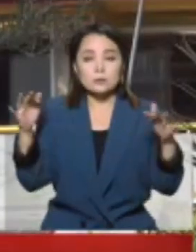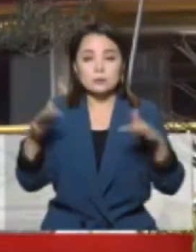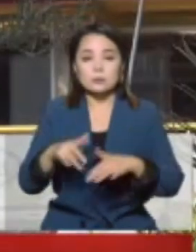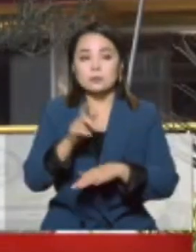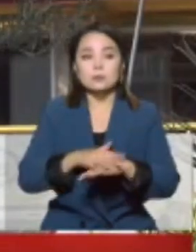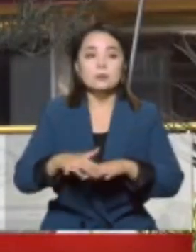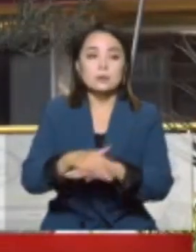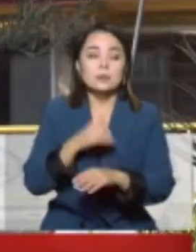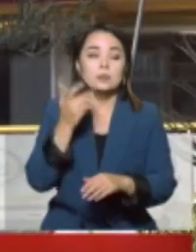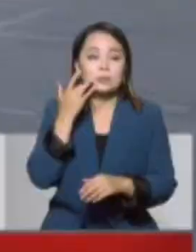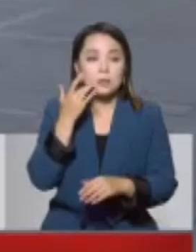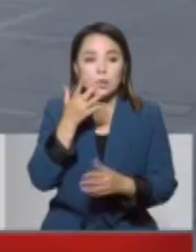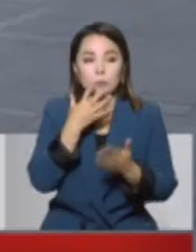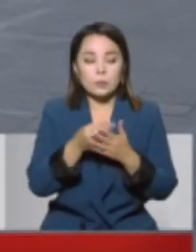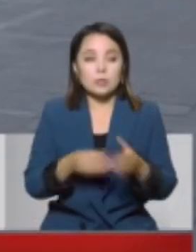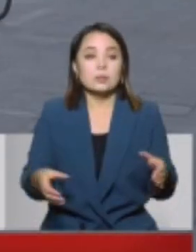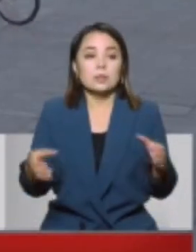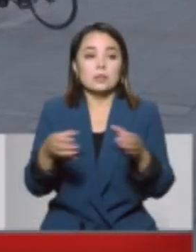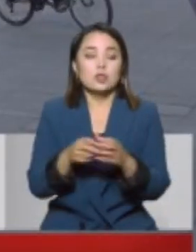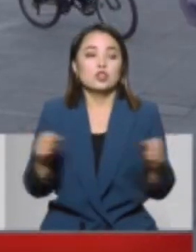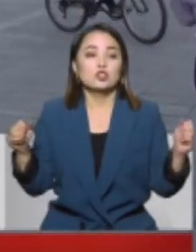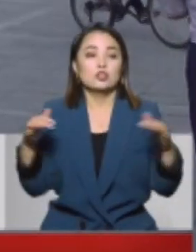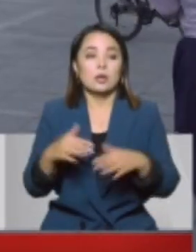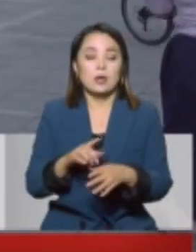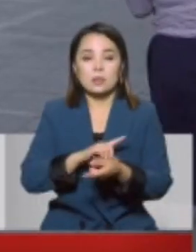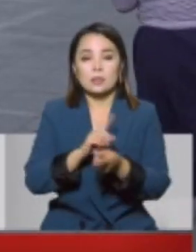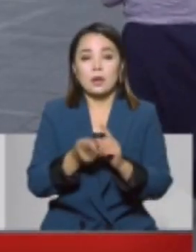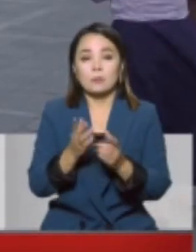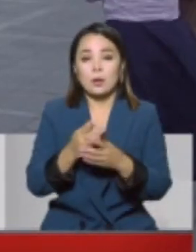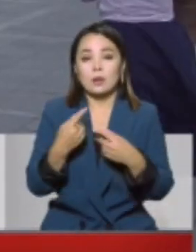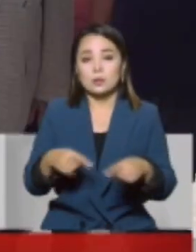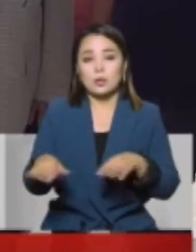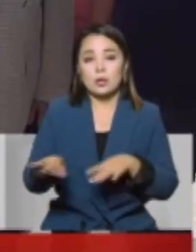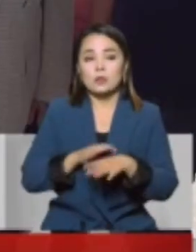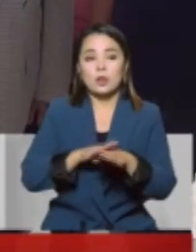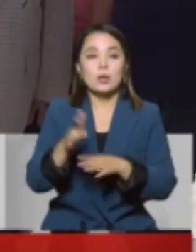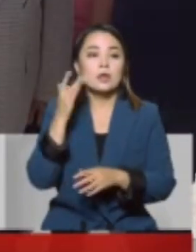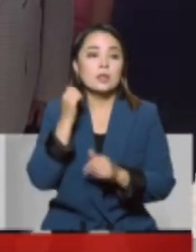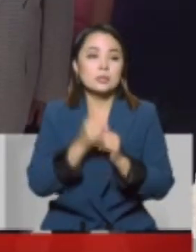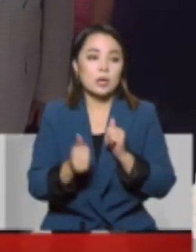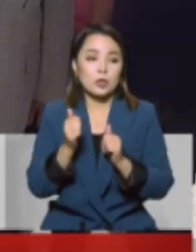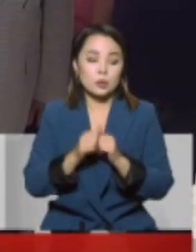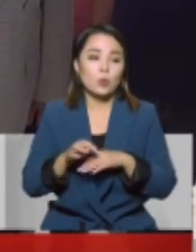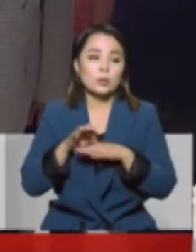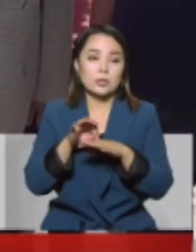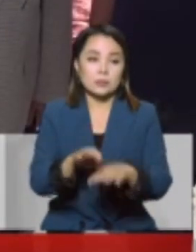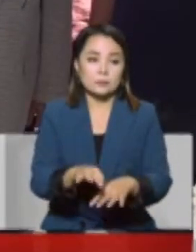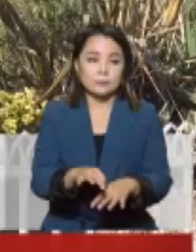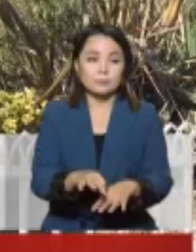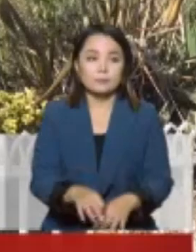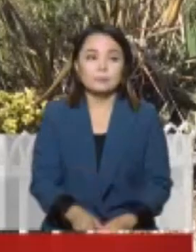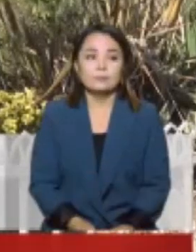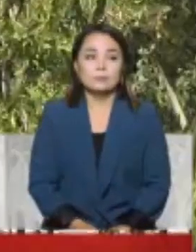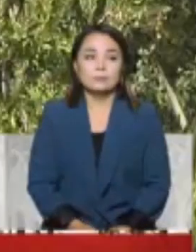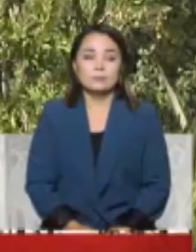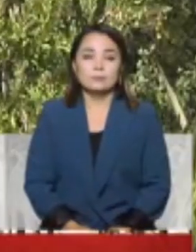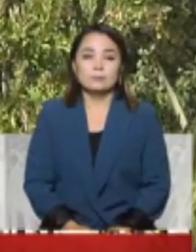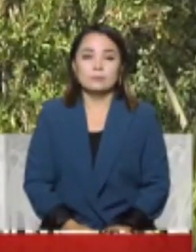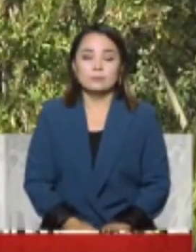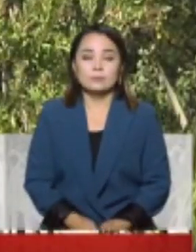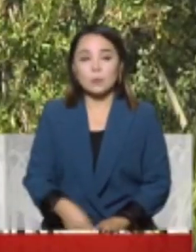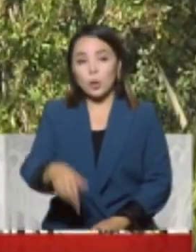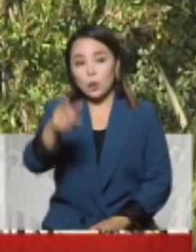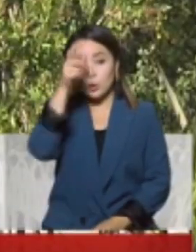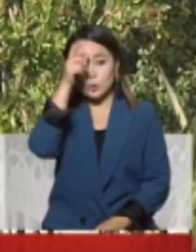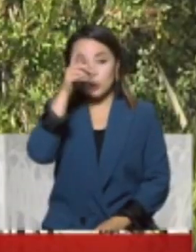қандастарымыз әрдайым бас қосатын жерге айналған. Бұл алаңда түрлі шаралар жиі өтіп тұрады. Türkiye'de bolsak